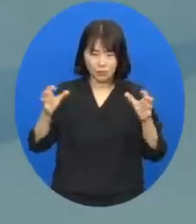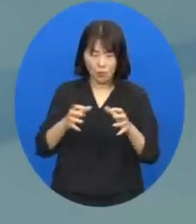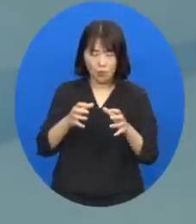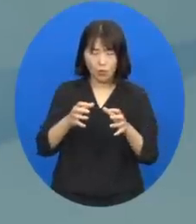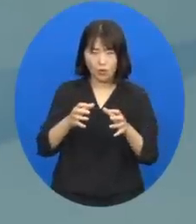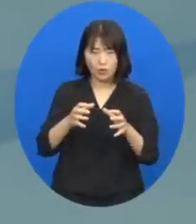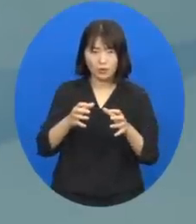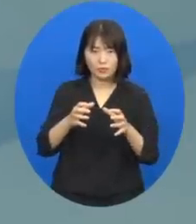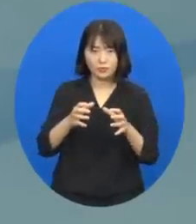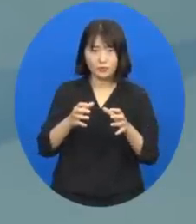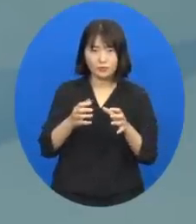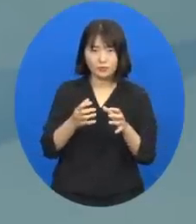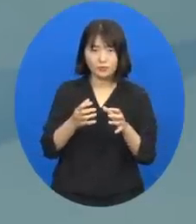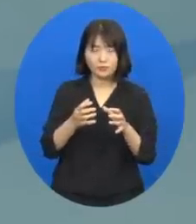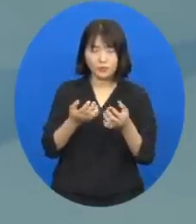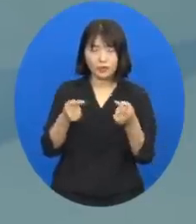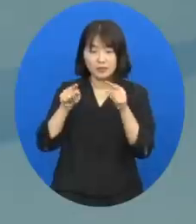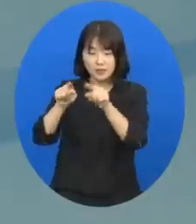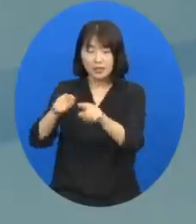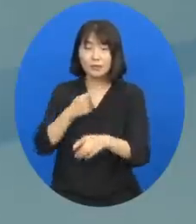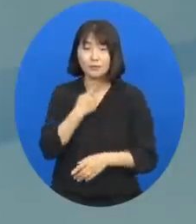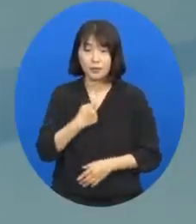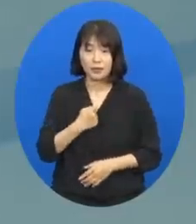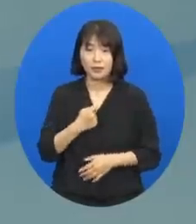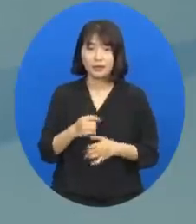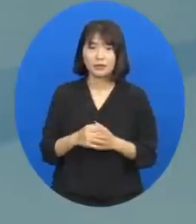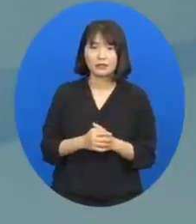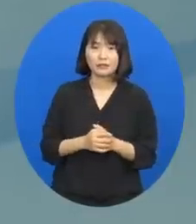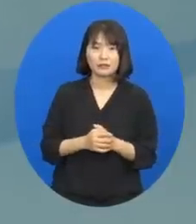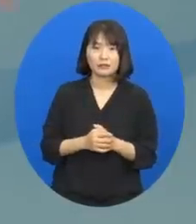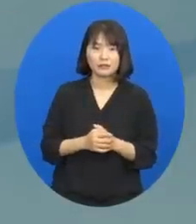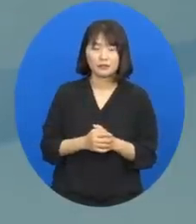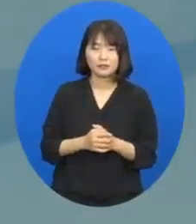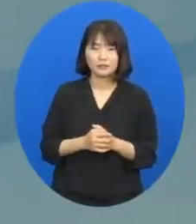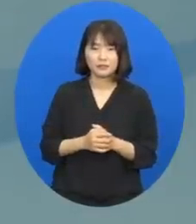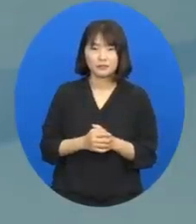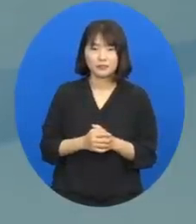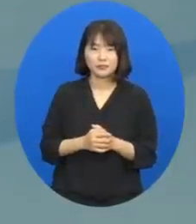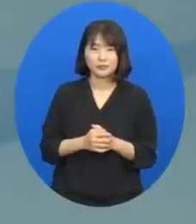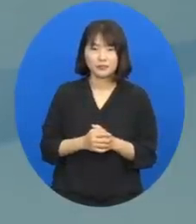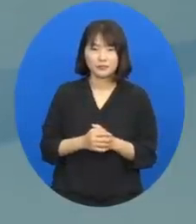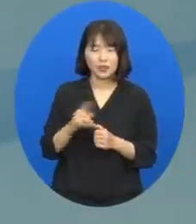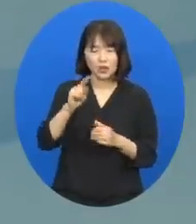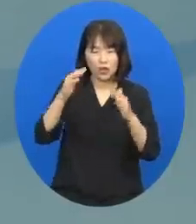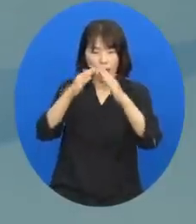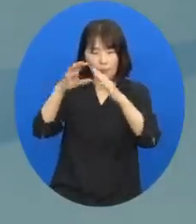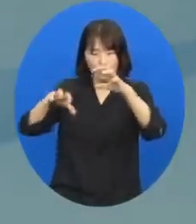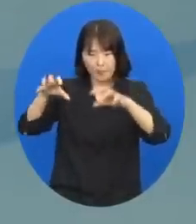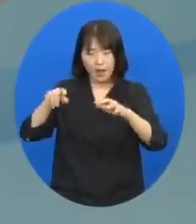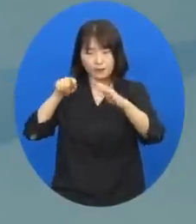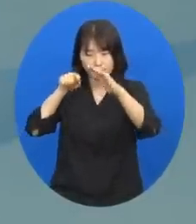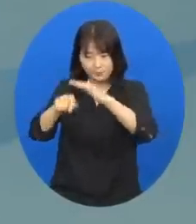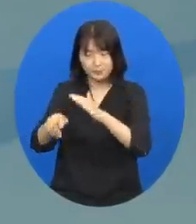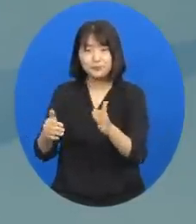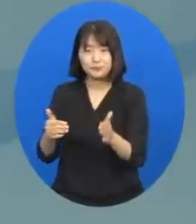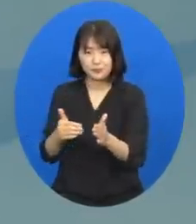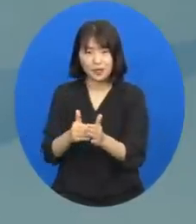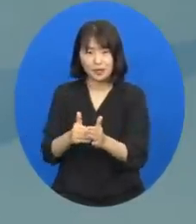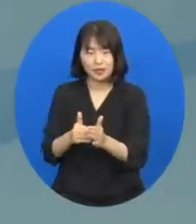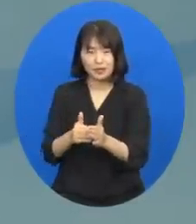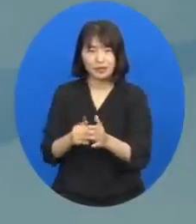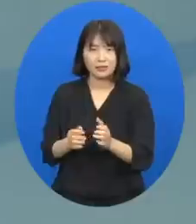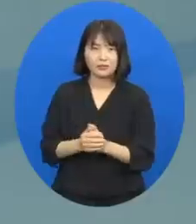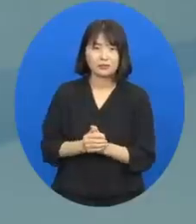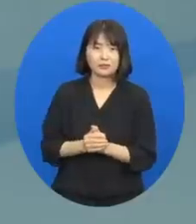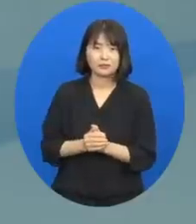그 어떤 그 마을을 찾아 가는데 이규호 전쟁 때에 또 괜찮았던 말이라고 해서 언제 찾아갔어요 내 모습은 참 골짜기로 가능 거에요 그때 가다가